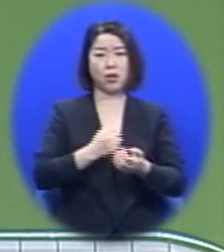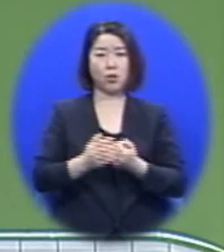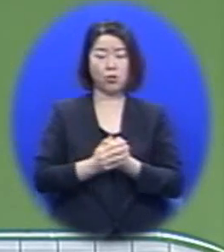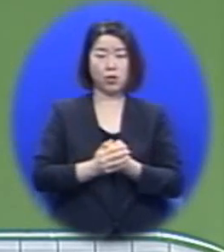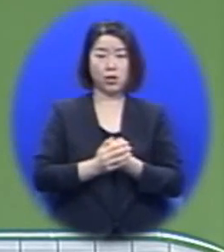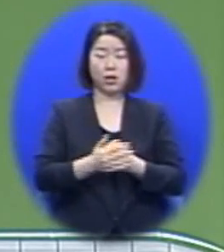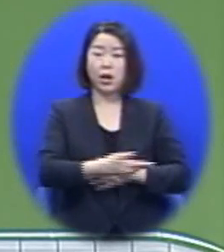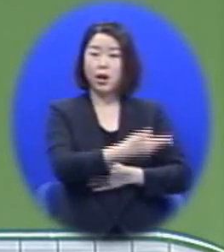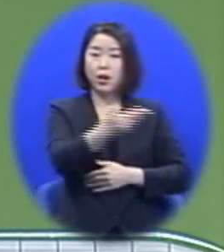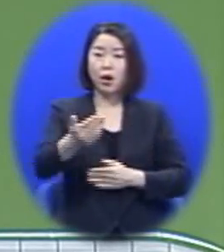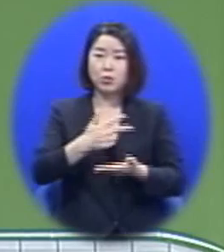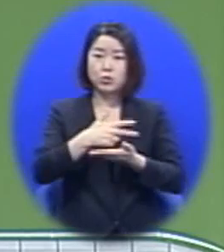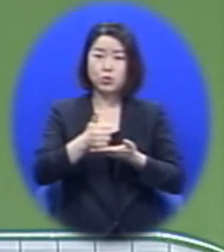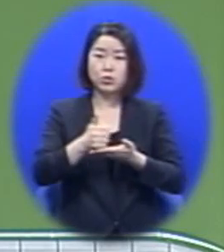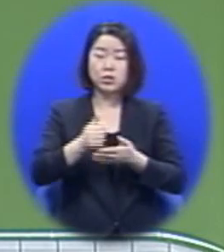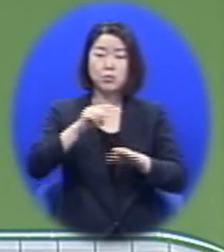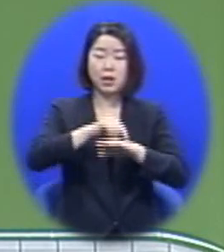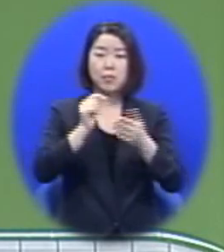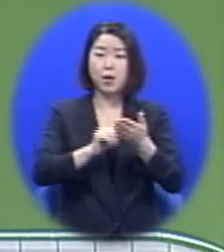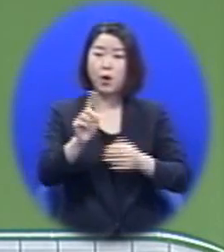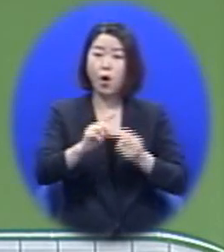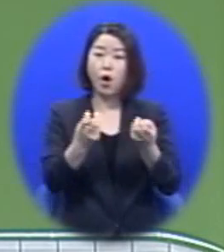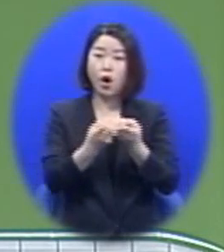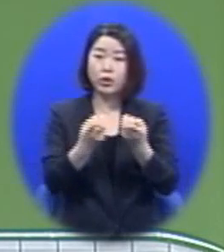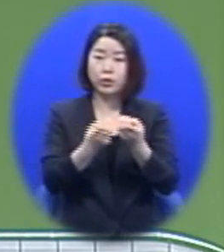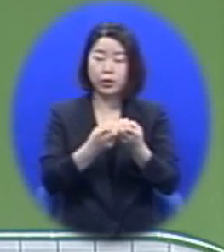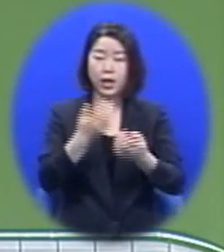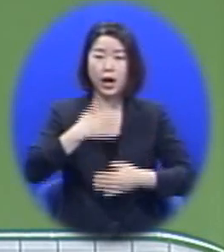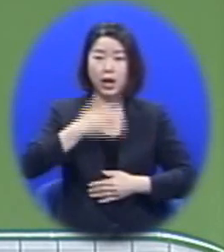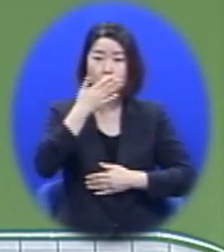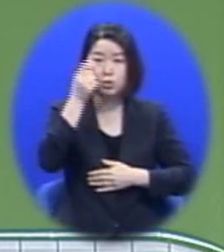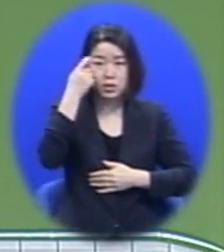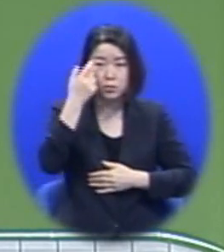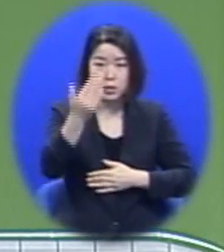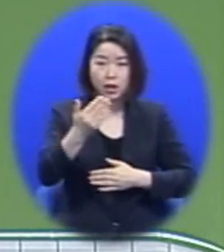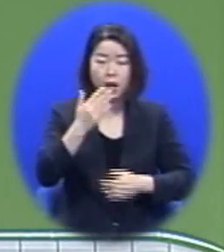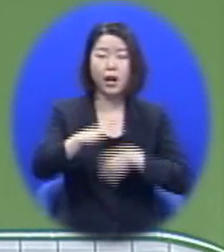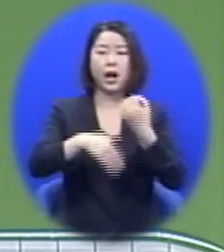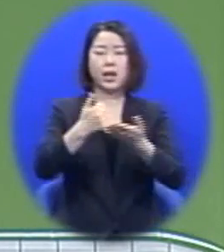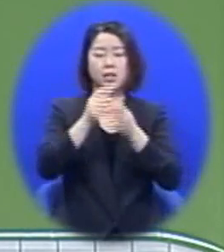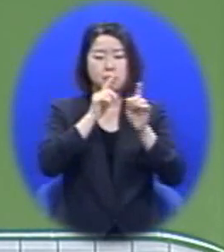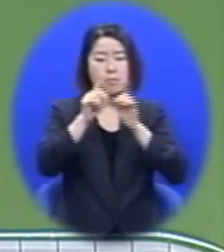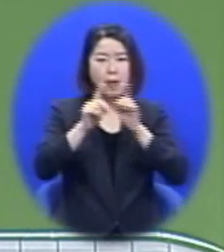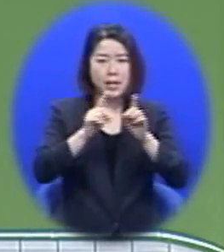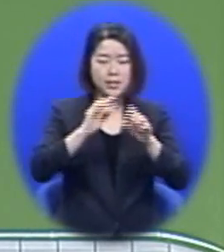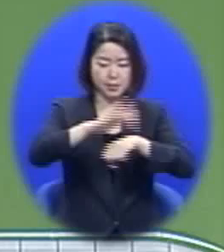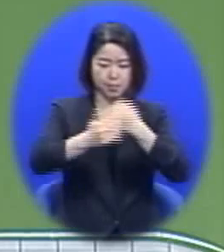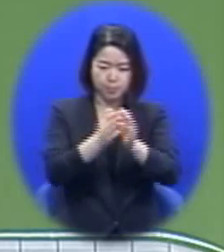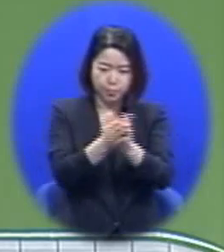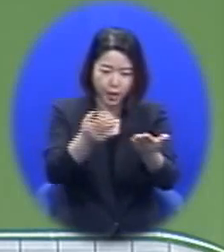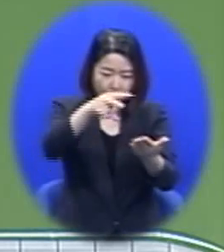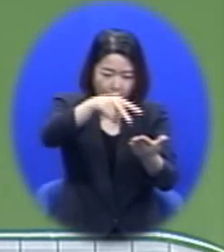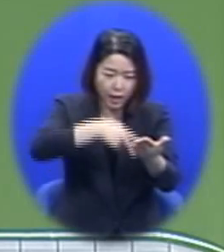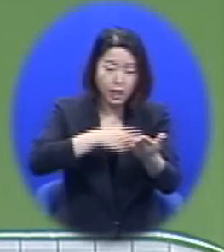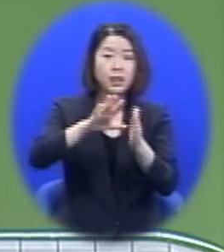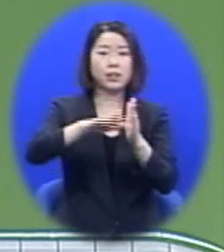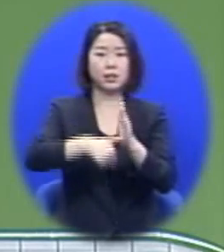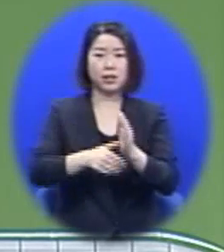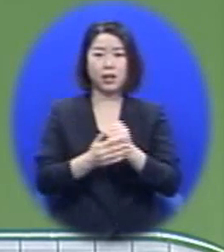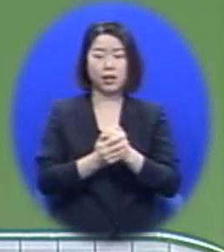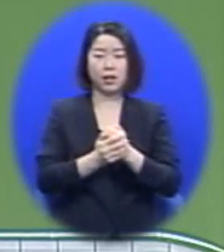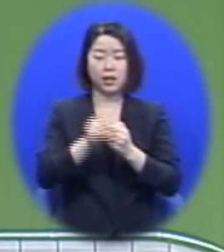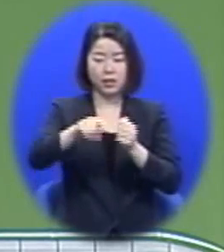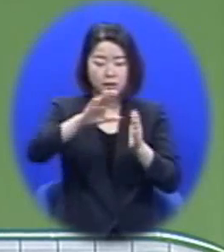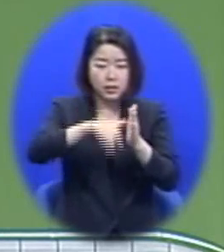여러분, 주님의 마음은 어떻게 알 수 있죠? 하나님의 말씀으로 압니다. 성경 말씀을 읽을 때